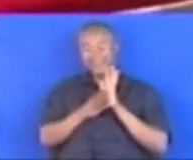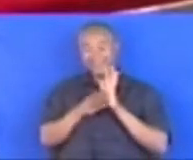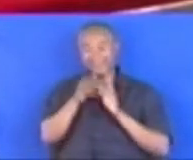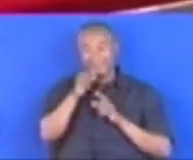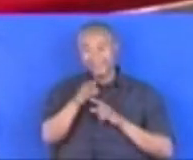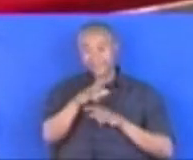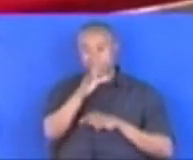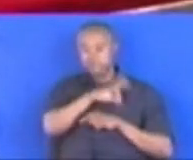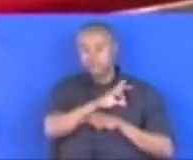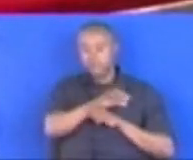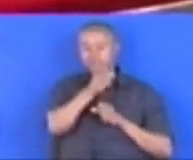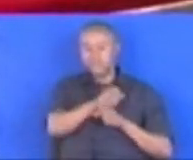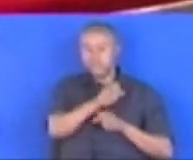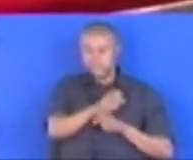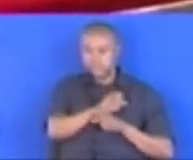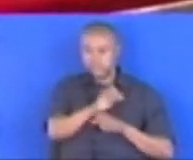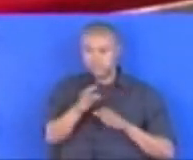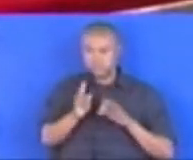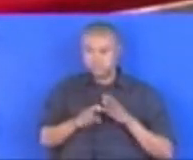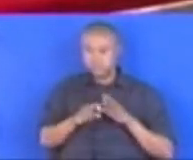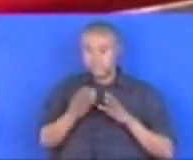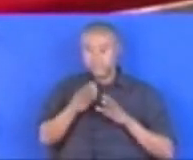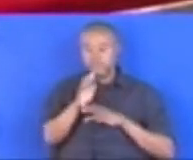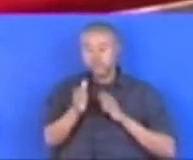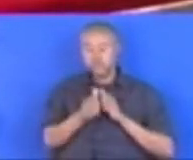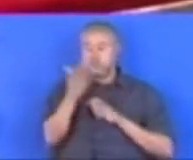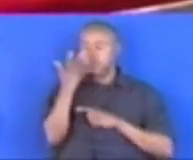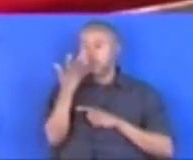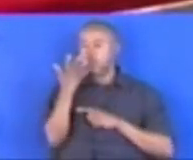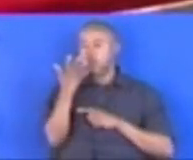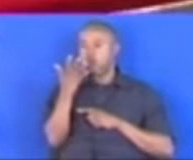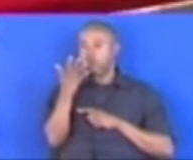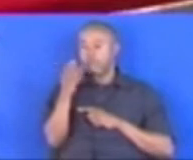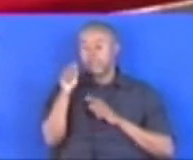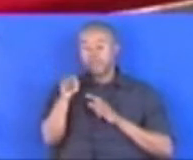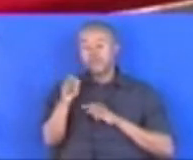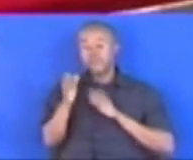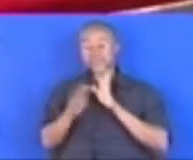12,985,672,000 ni mishahara ya watumishi, na shilingi bilioni